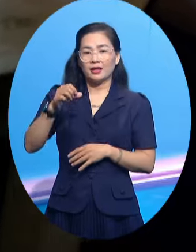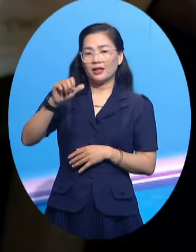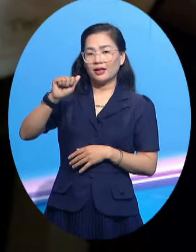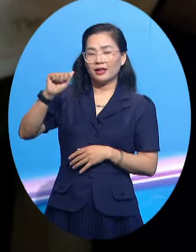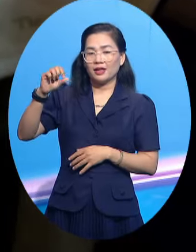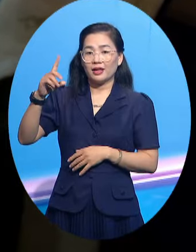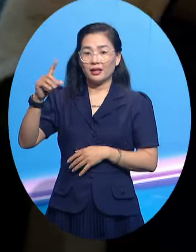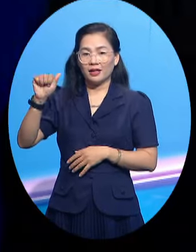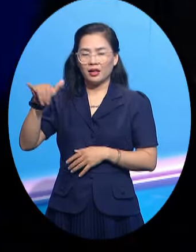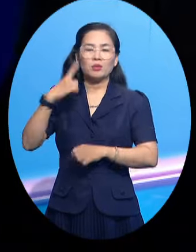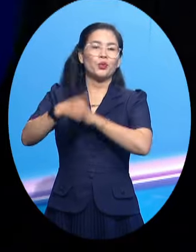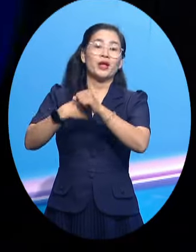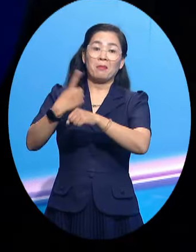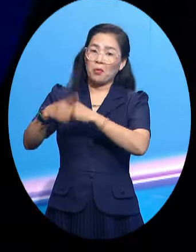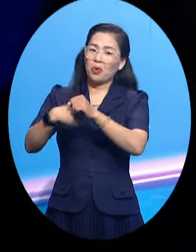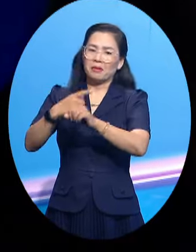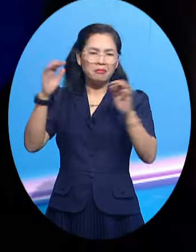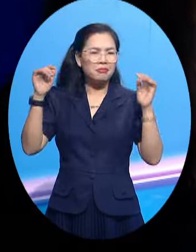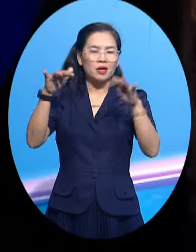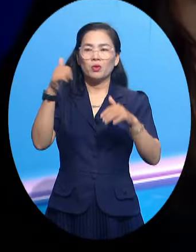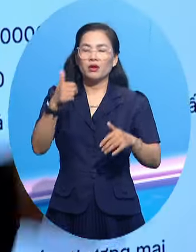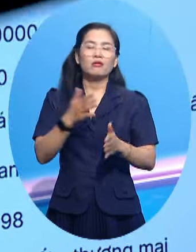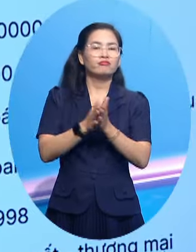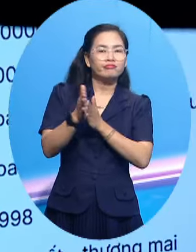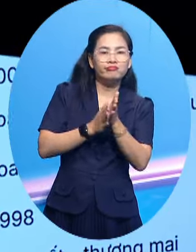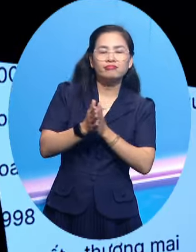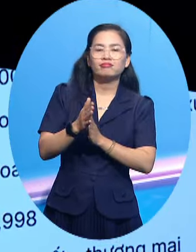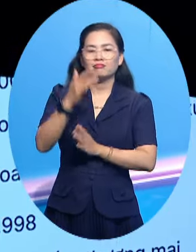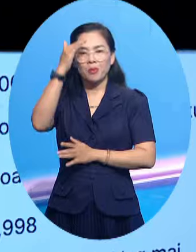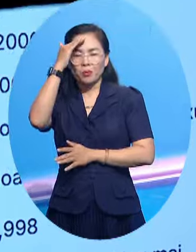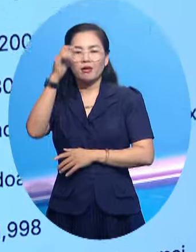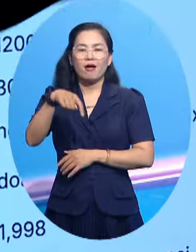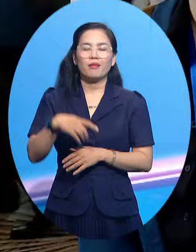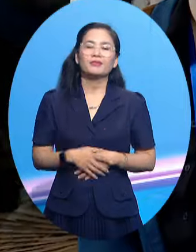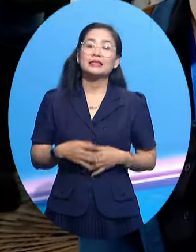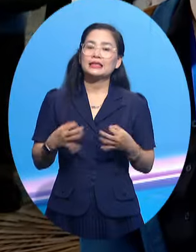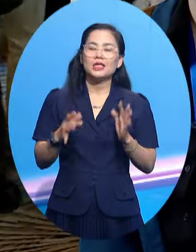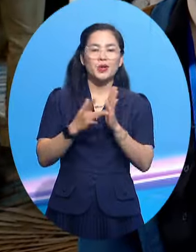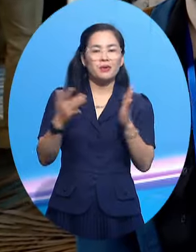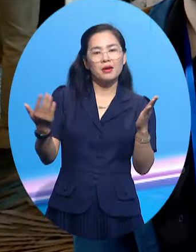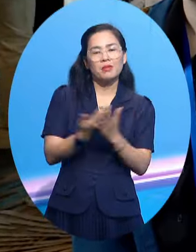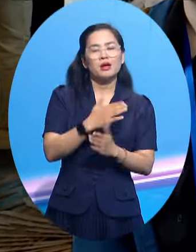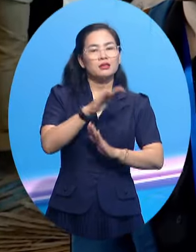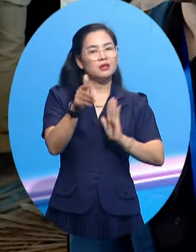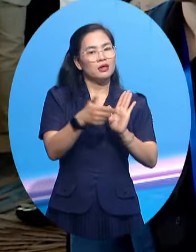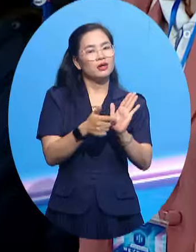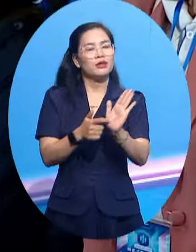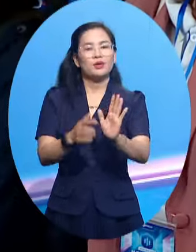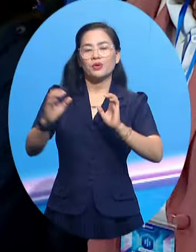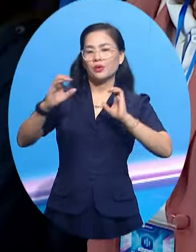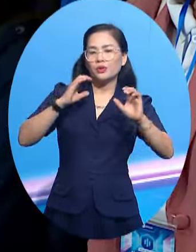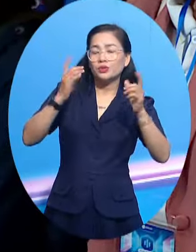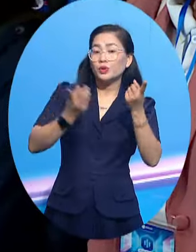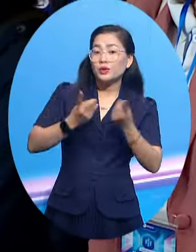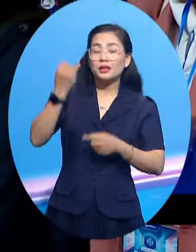Day đã trở thành sự kiện thường niên được mong chờ nhất của ngành SaaS, nơi trình diễn những công nghệ mới nhất và chia sẻ những câu chuyện hình mẫu doanh